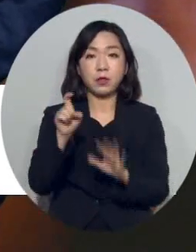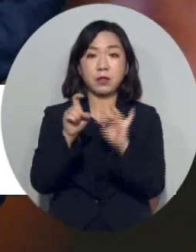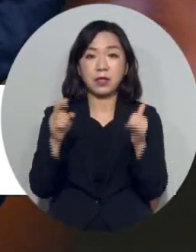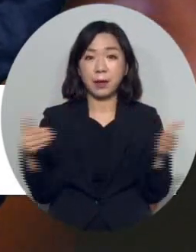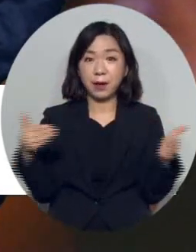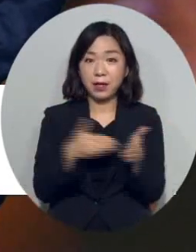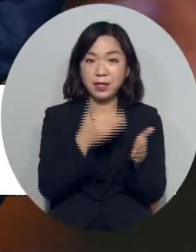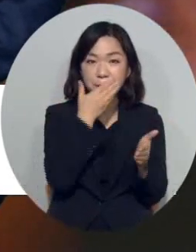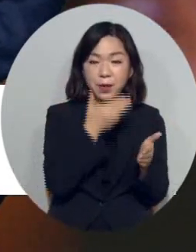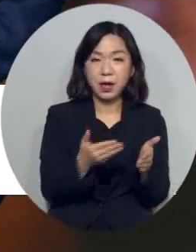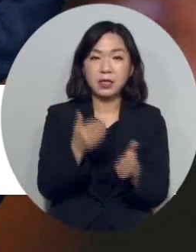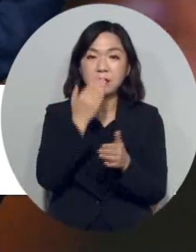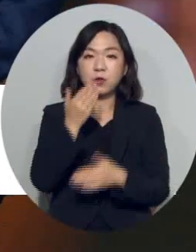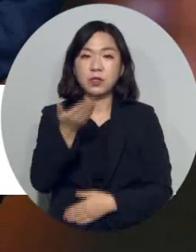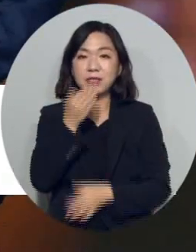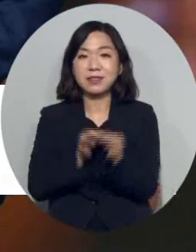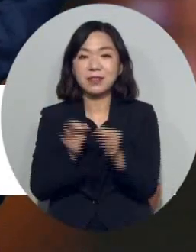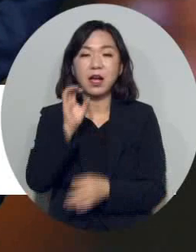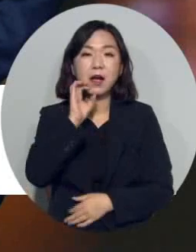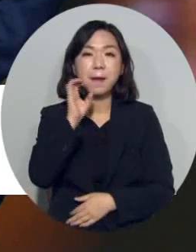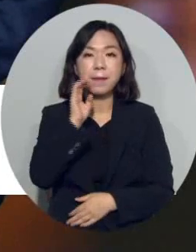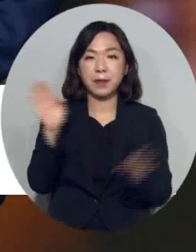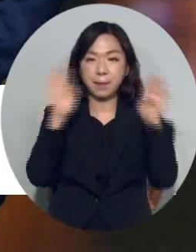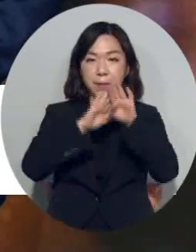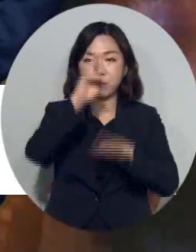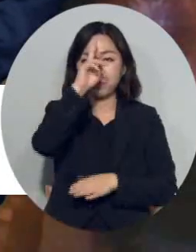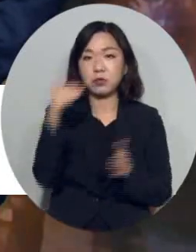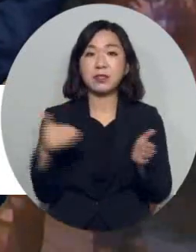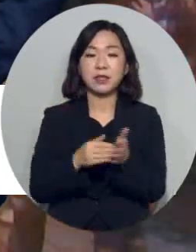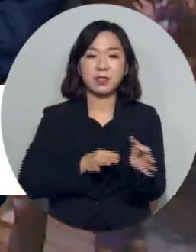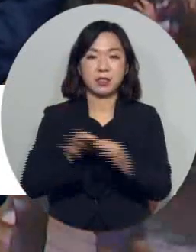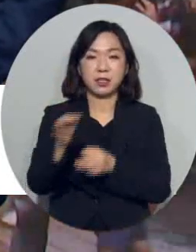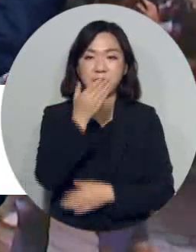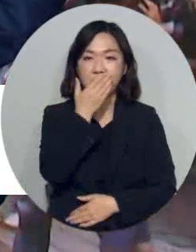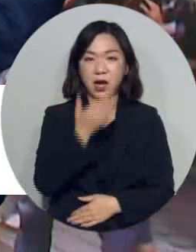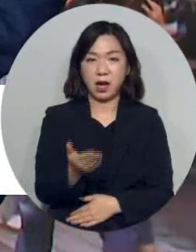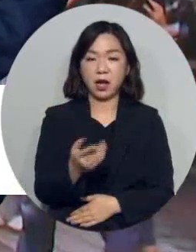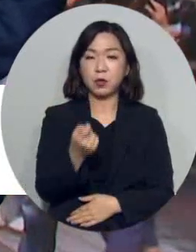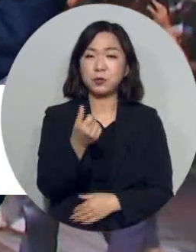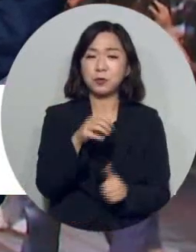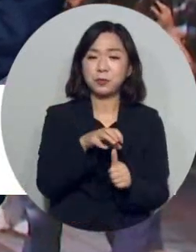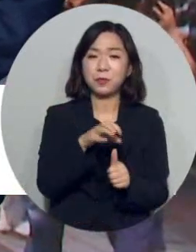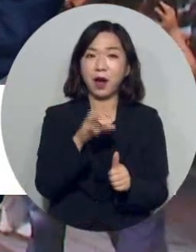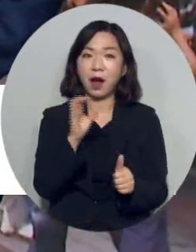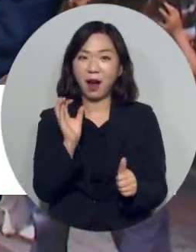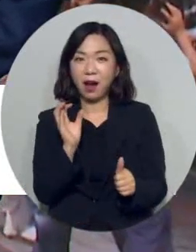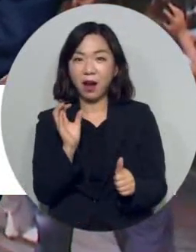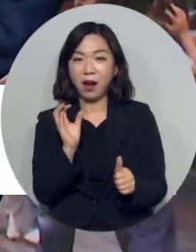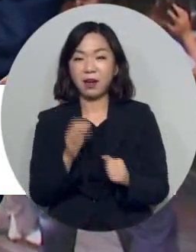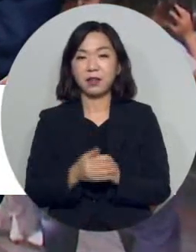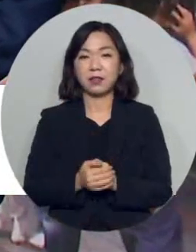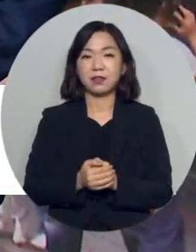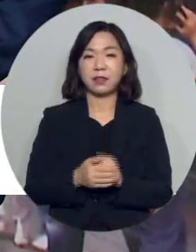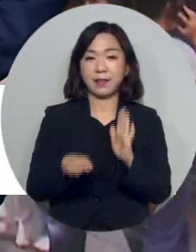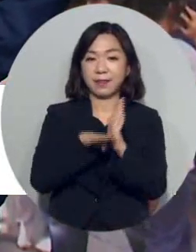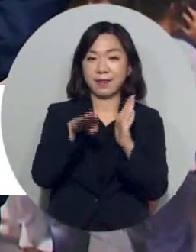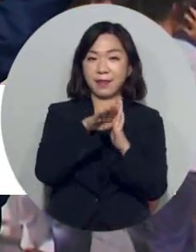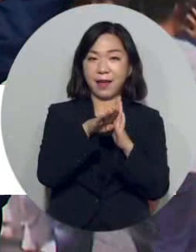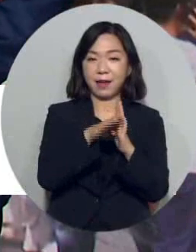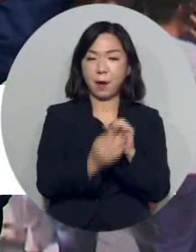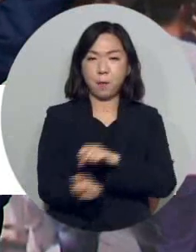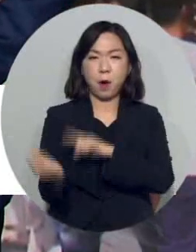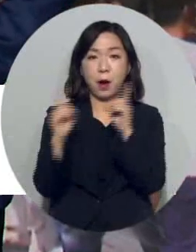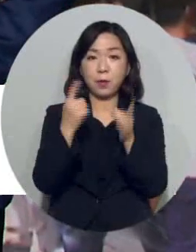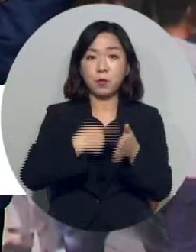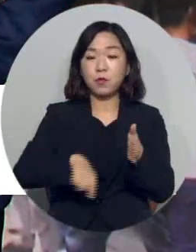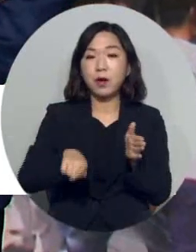식당과 카페 영업시간은 자정까지 가능합니다 방열 조치가 다소 완화 됐다는 뜻이죠 잠재적 일상 회복을